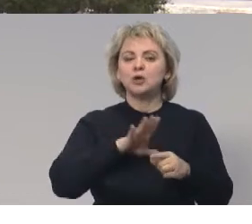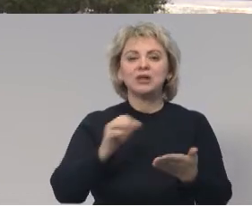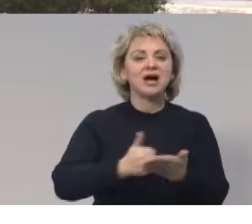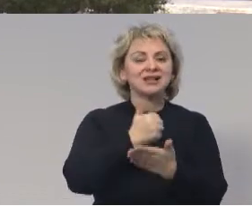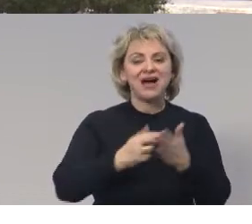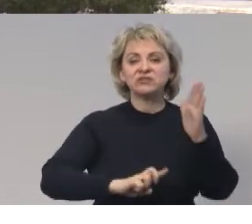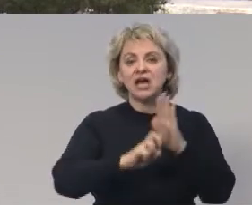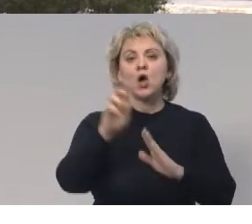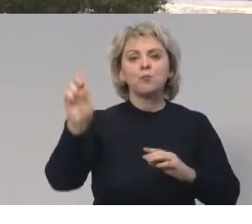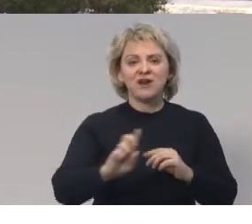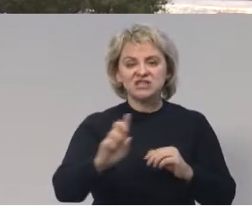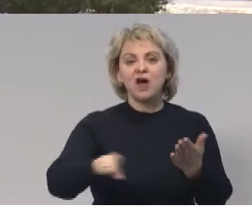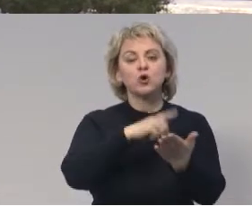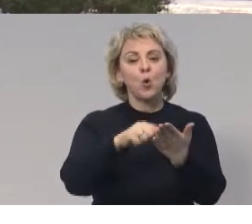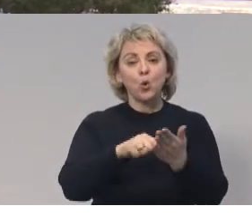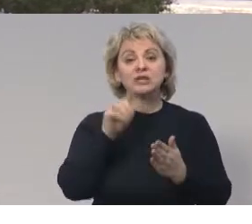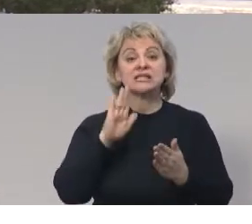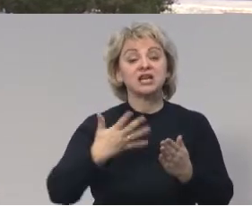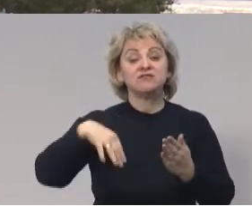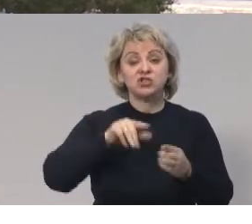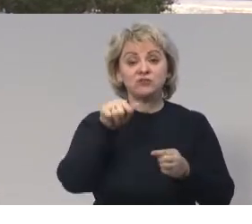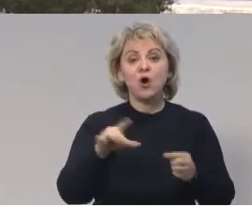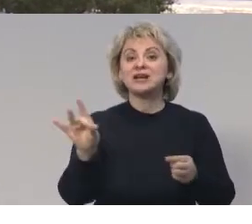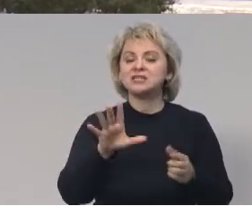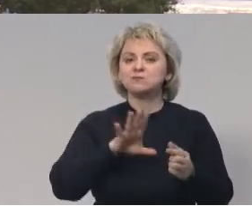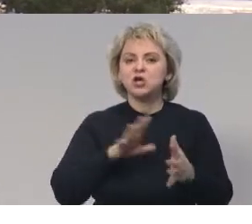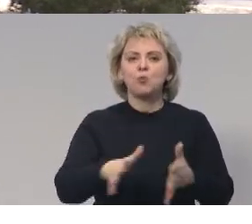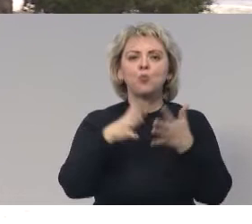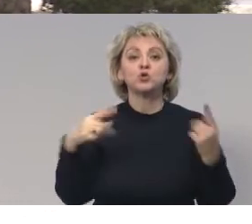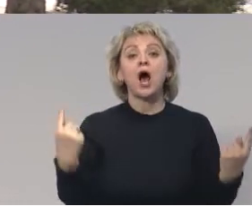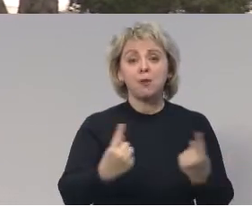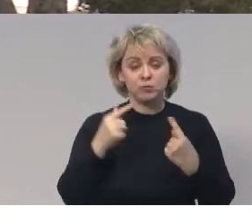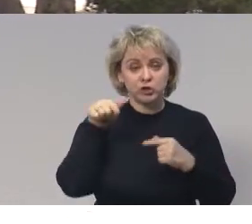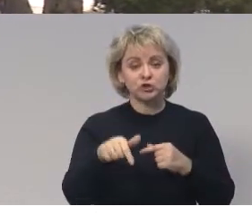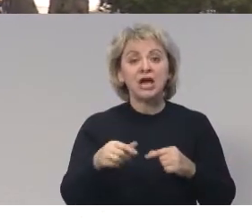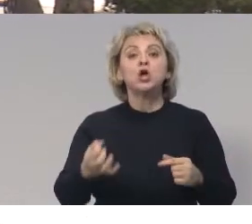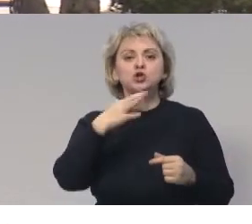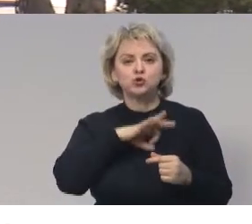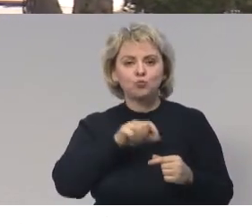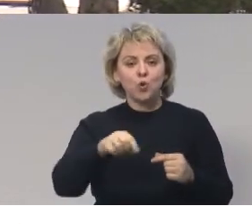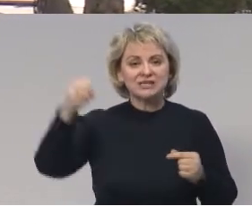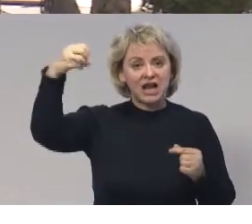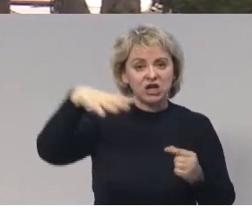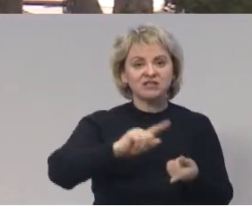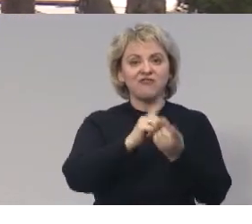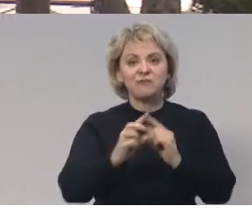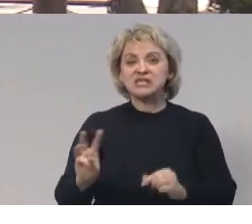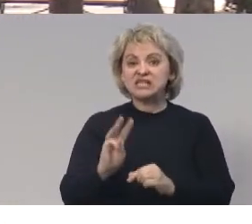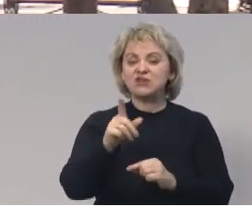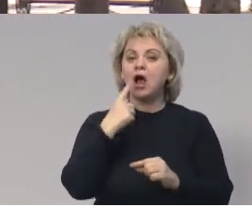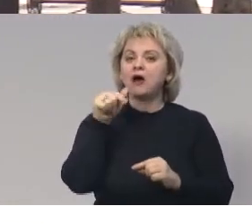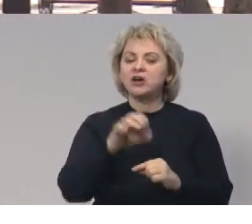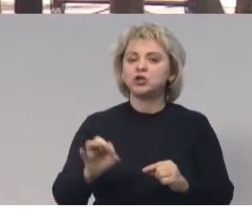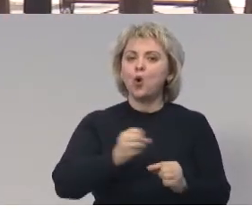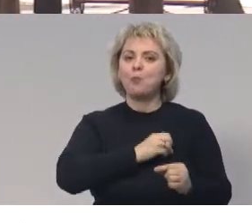главная церковь православного города. Скорее всего, ее размеры были больше обычной. Но использование люстры вместо свечей говорит